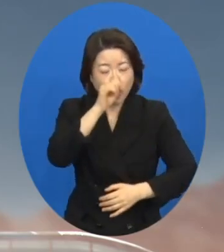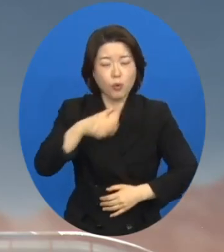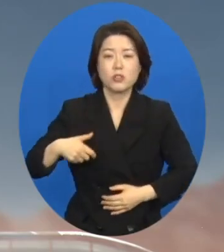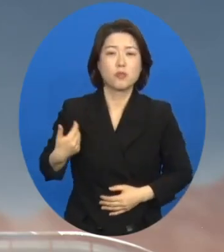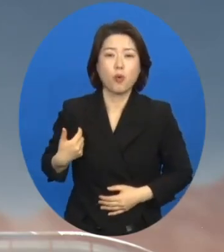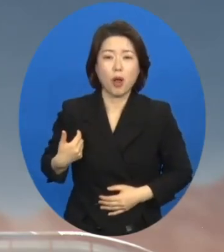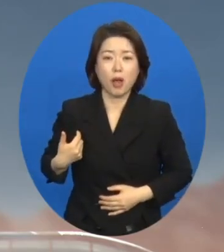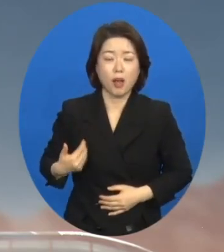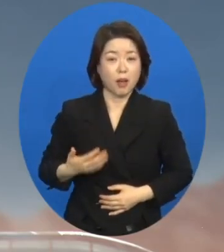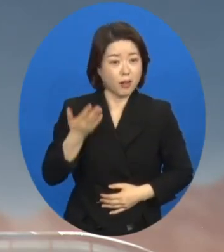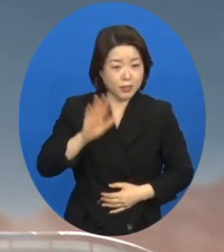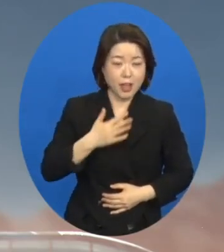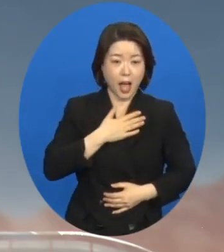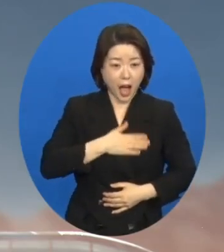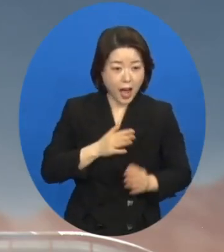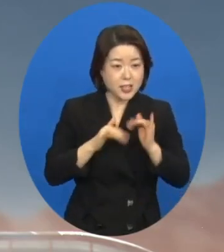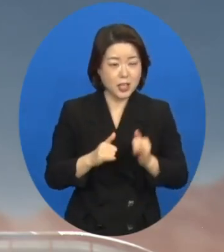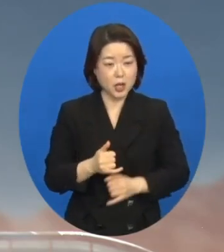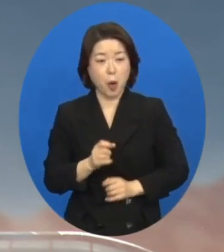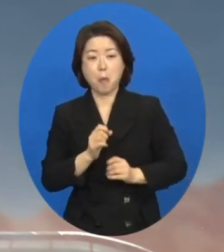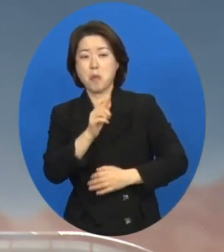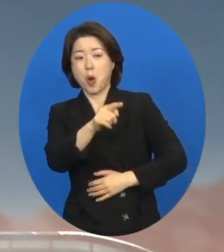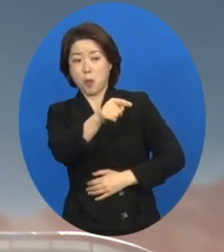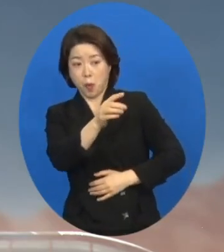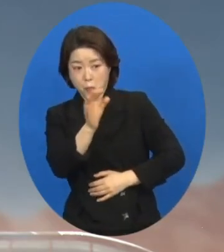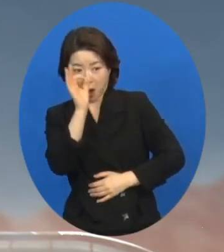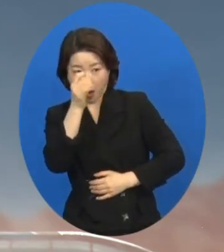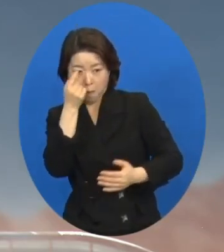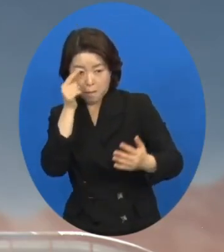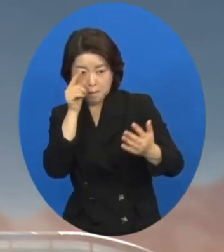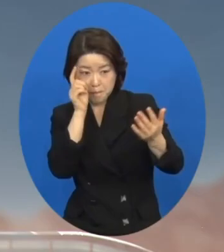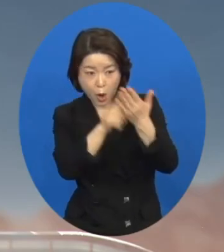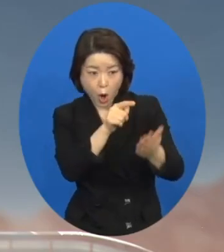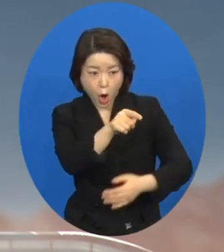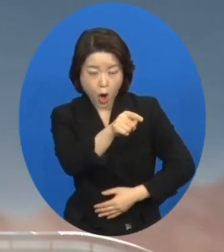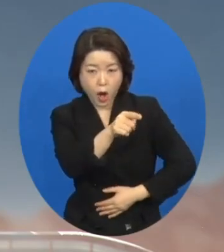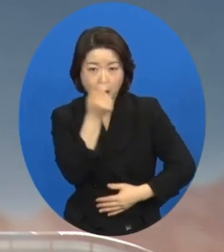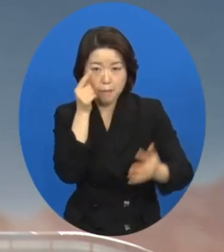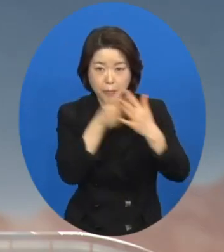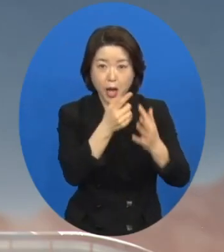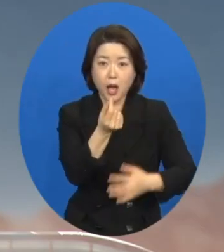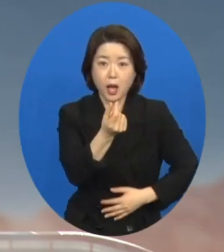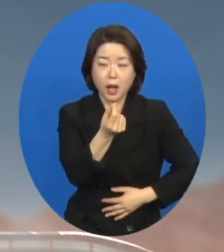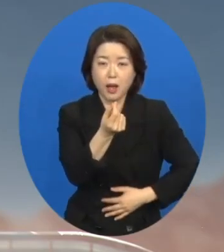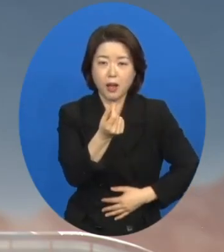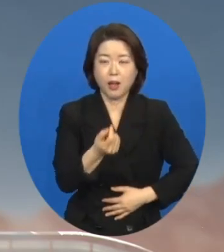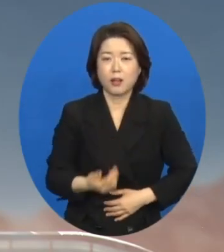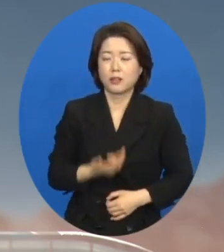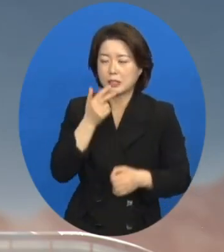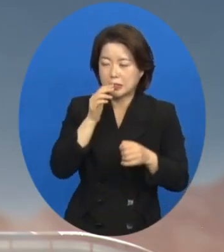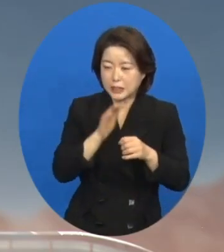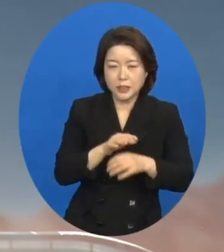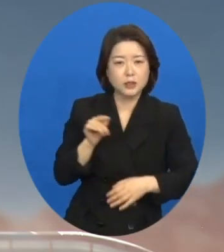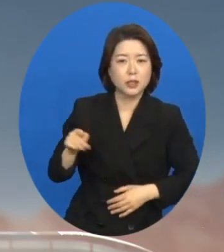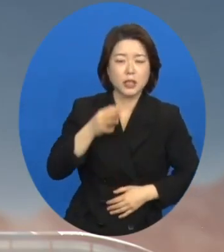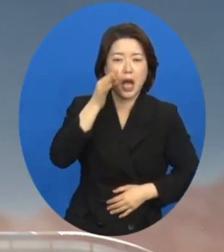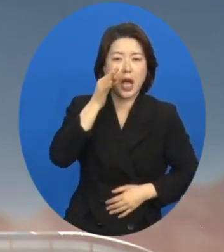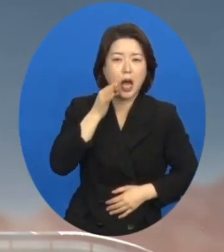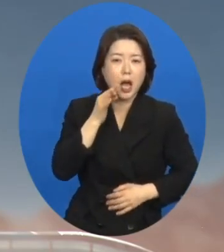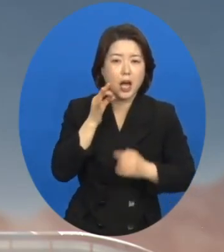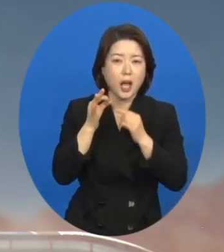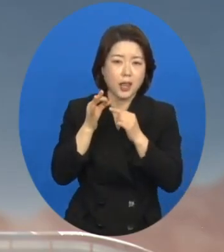아는 사람은요, 멀리서만 봐도 저거 그건데? 알아보거든요. 근데 기가 막히게 이